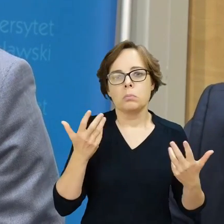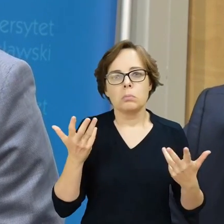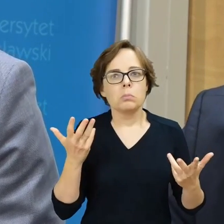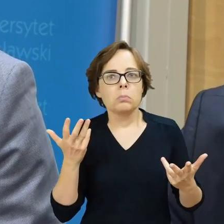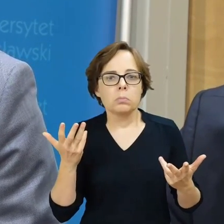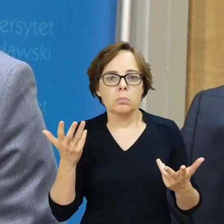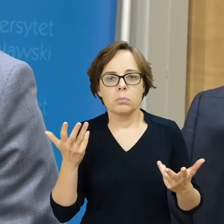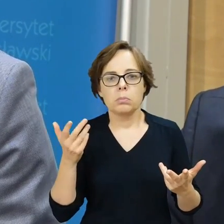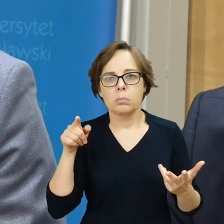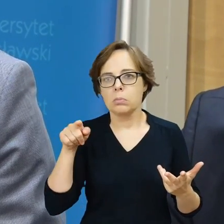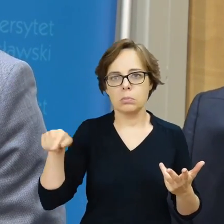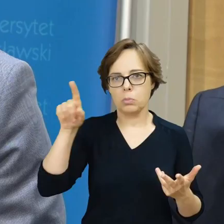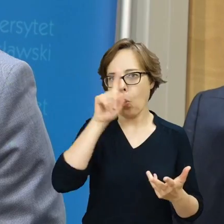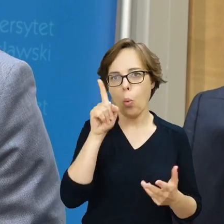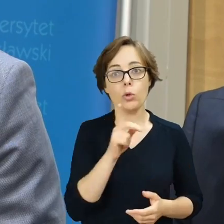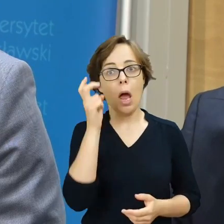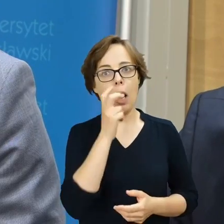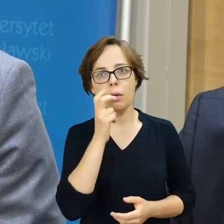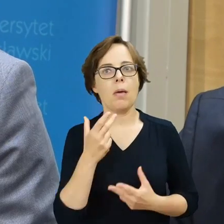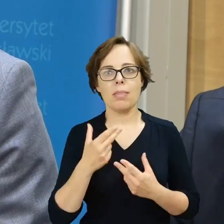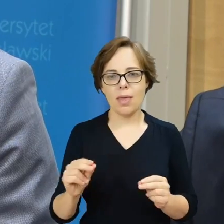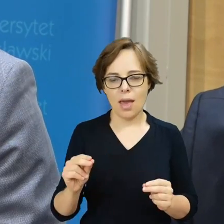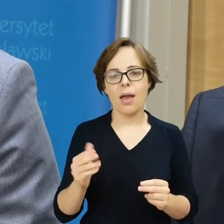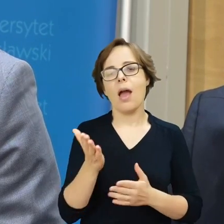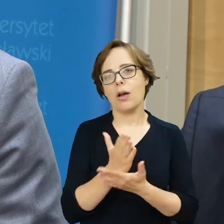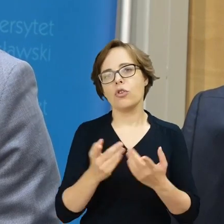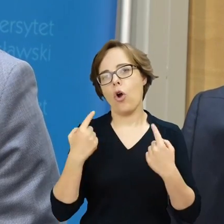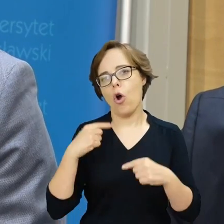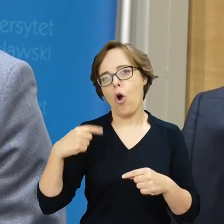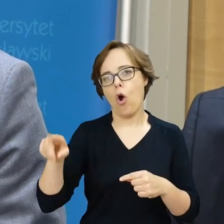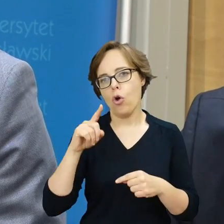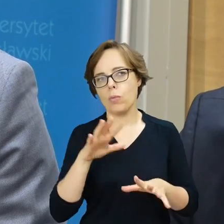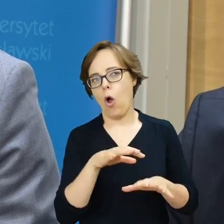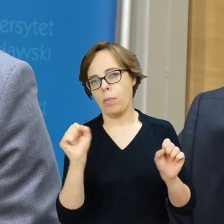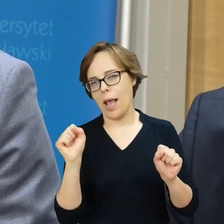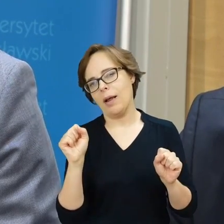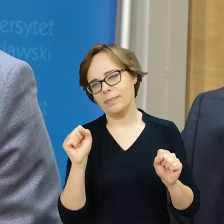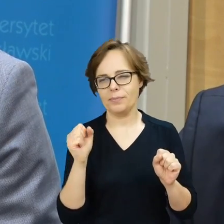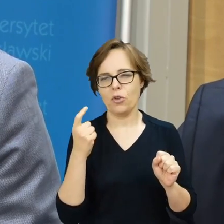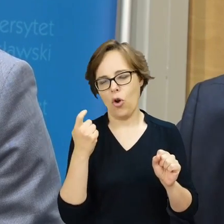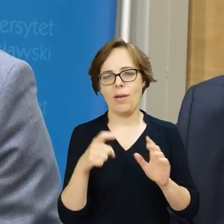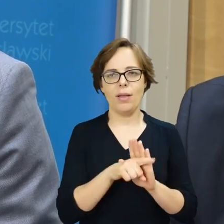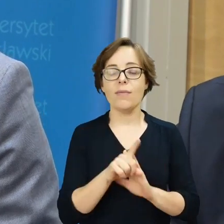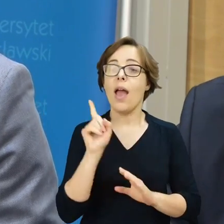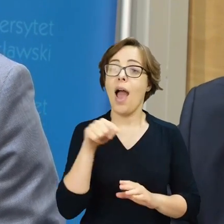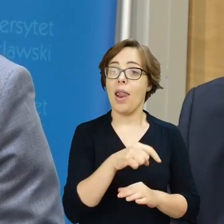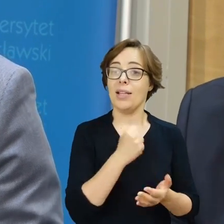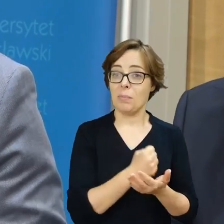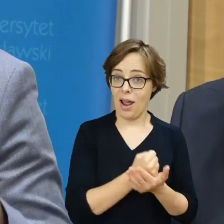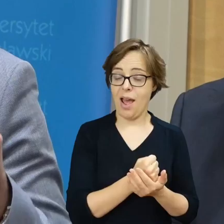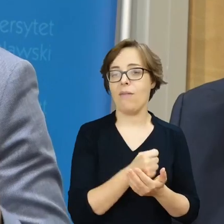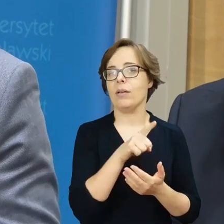zainteresowaniem, a w odbiorze społecznym jest odbierane no, nie dość pozytywnie. Ale właśnie ta sprawa sądowo-administracyjna jest inna niż